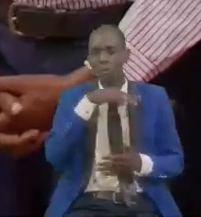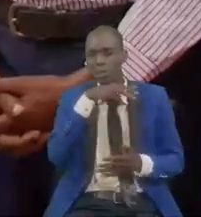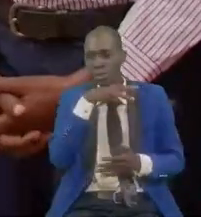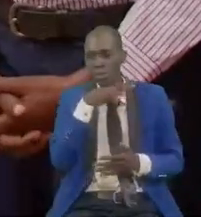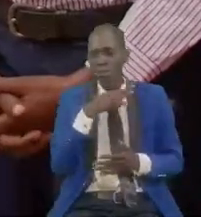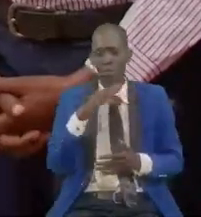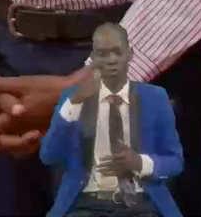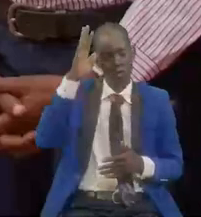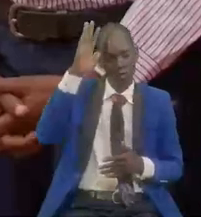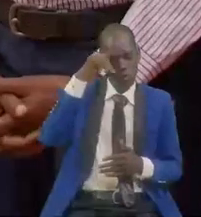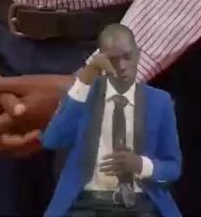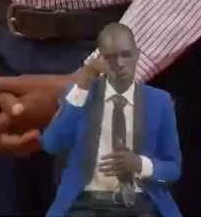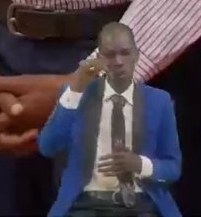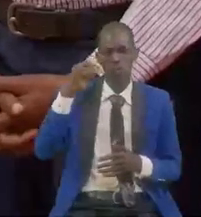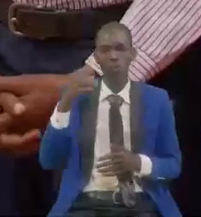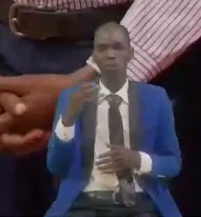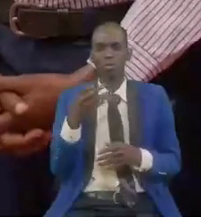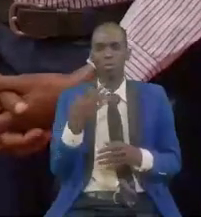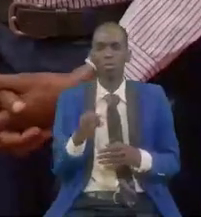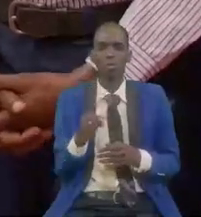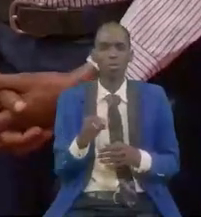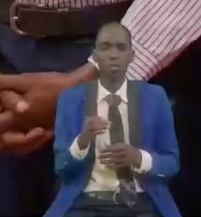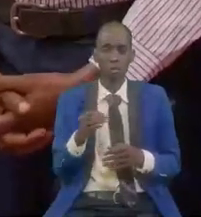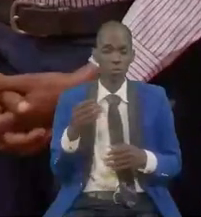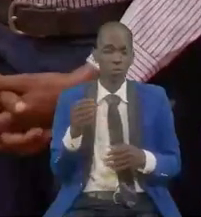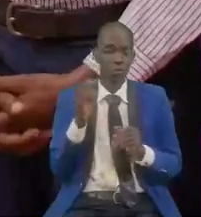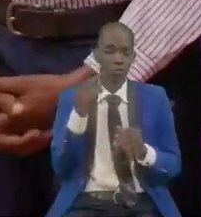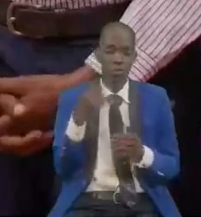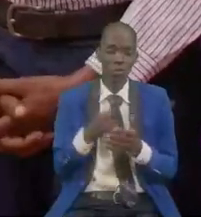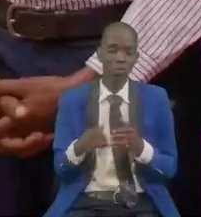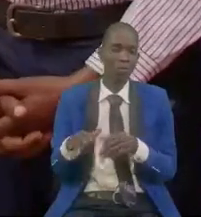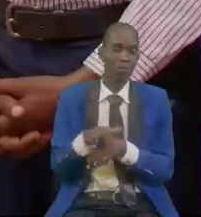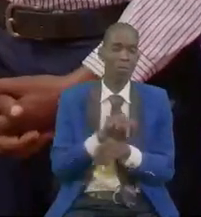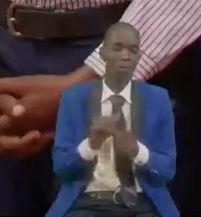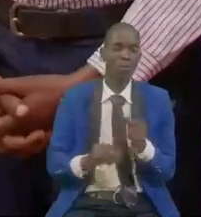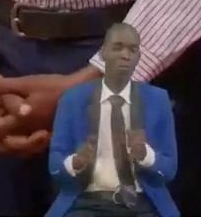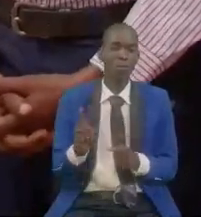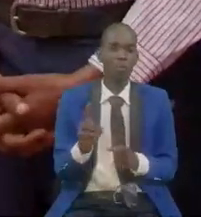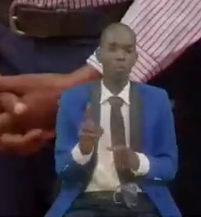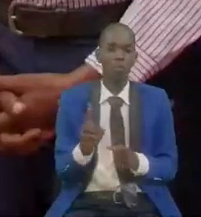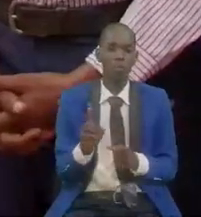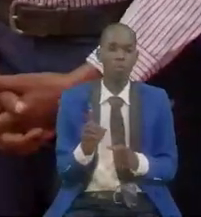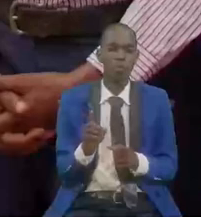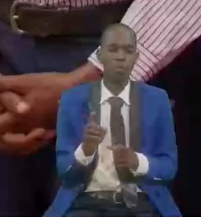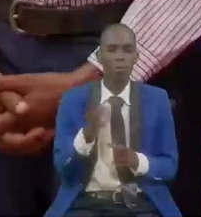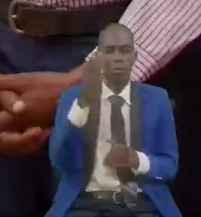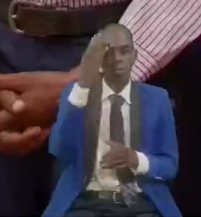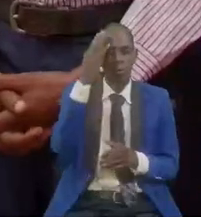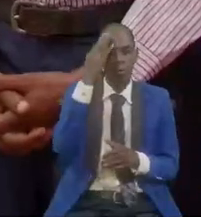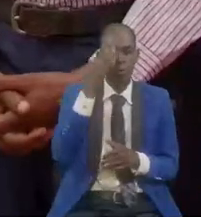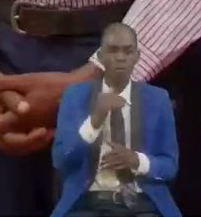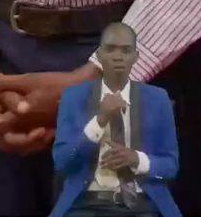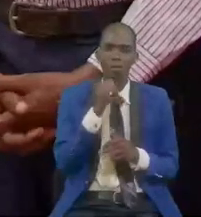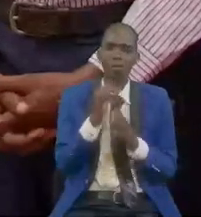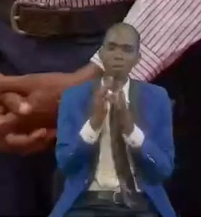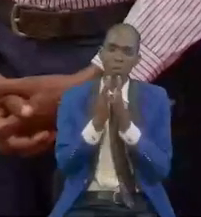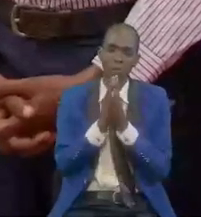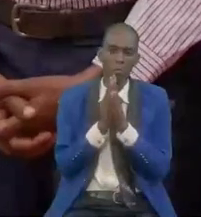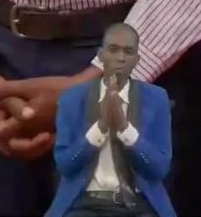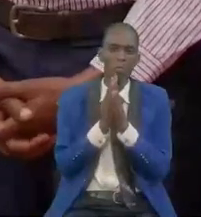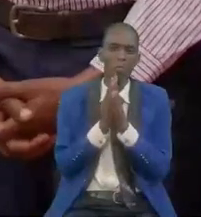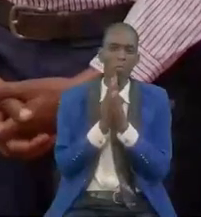sales, mauvaises. Vous faites montrer l'excès de la vie mauvaise. Pourquoi ne pas dire au